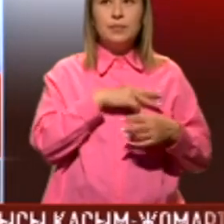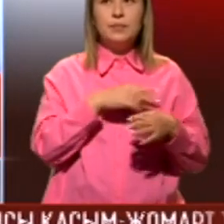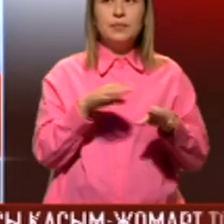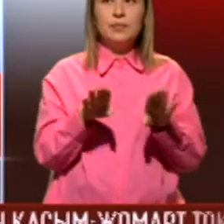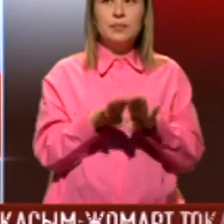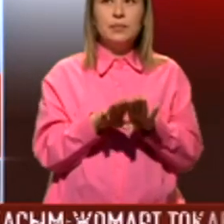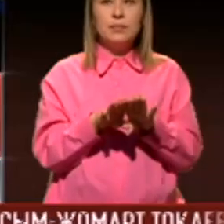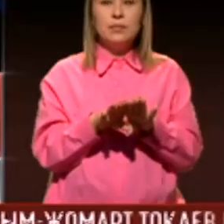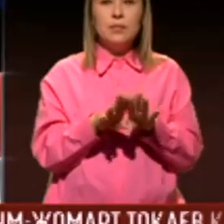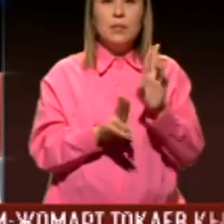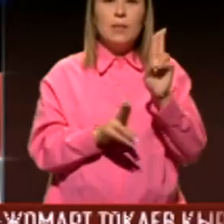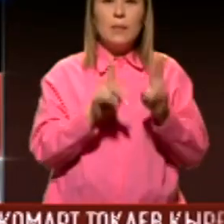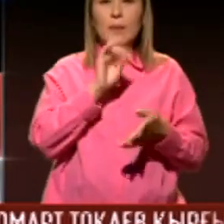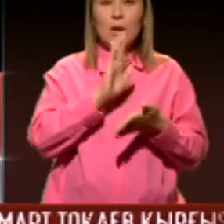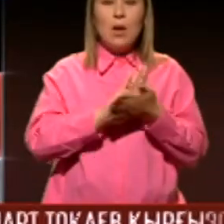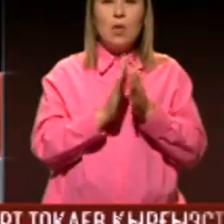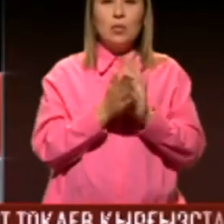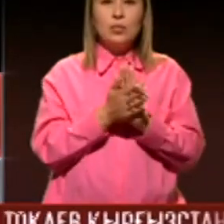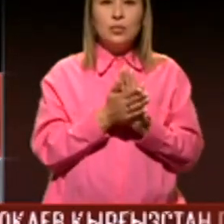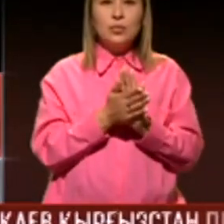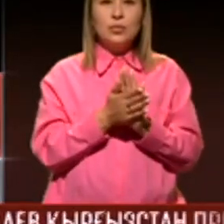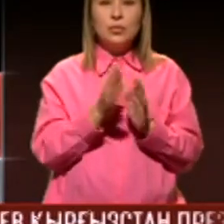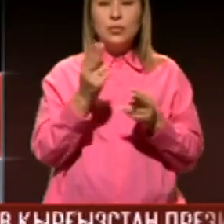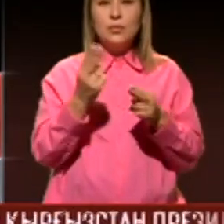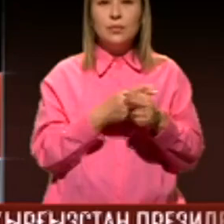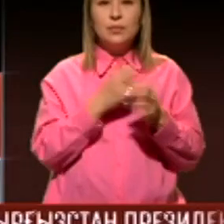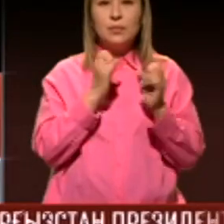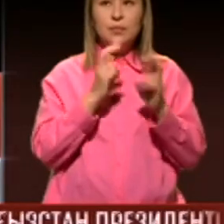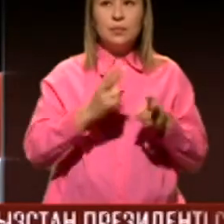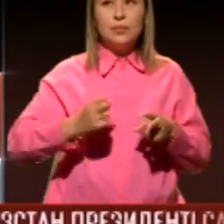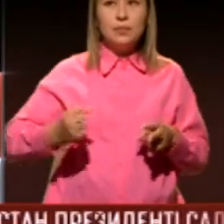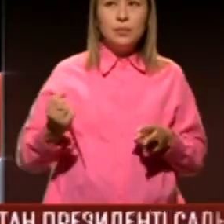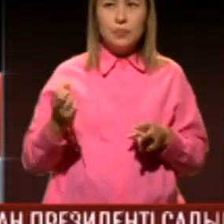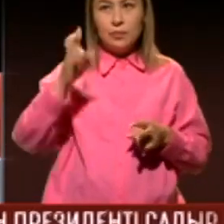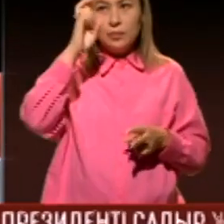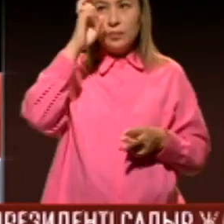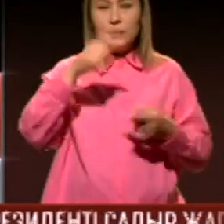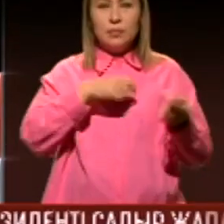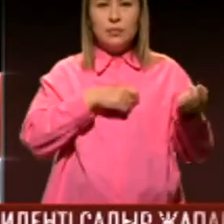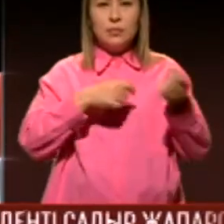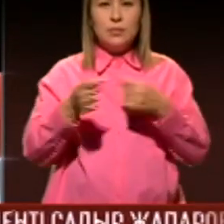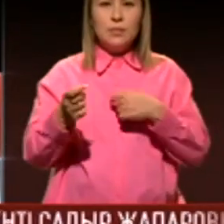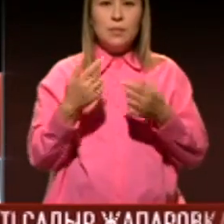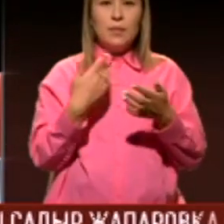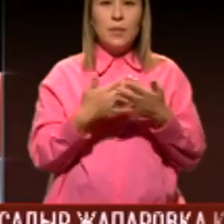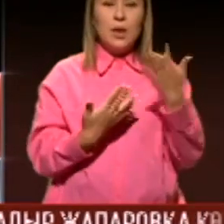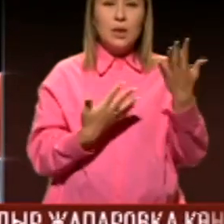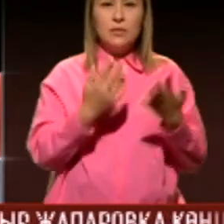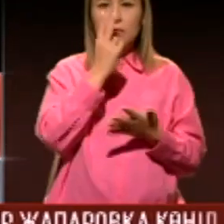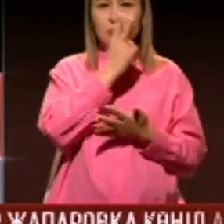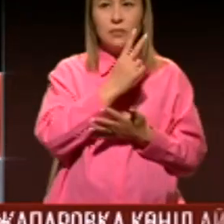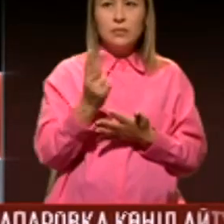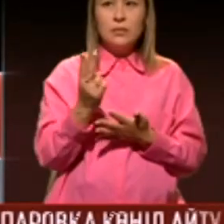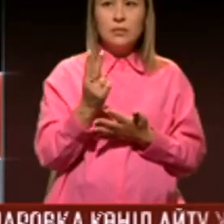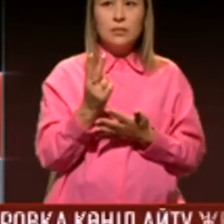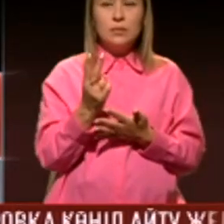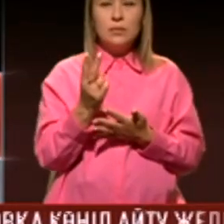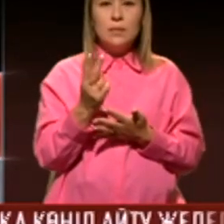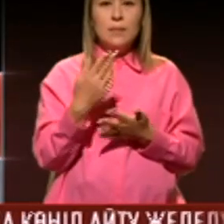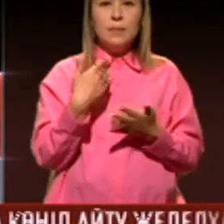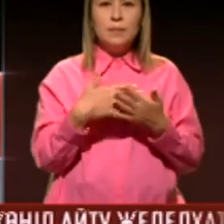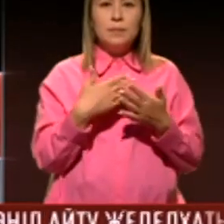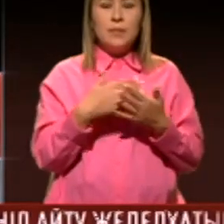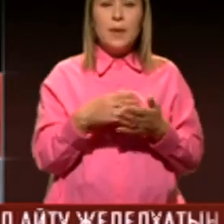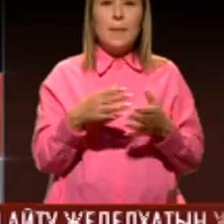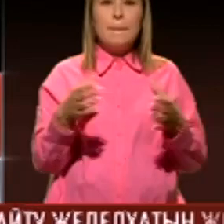енді қауіпсіздік шарты ұйымының мүшесі ғой. Жоқ, енді мәселе біз әріптес мемлекетпіз мысалға, сөйтіп қарайтын. Егер сөйтіп қарайтын болсақ, егер сөйтіп қарайтын болсақ, бұл жерде Біріккен